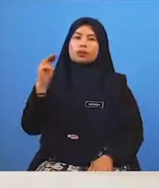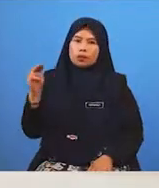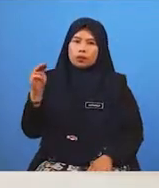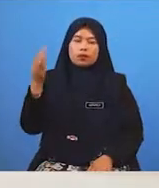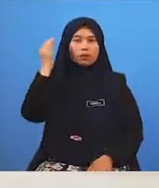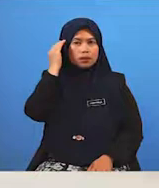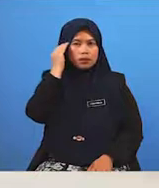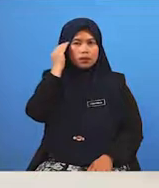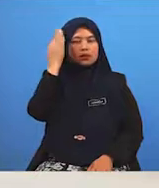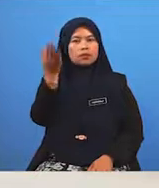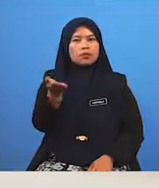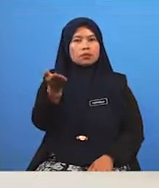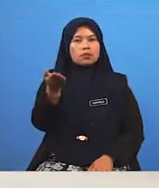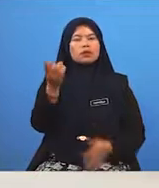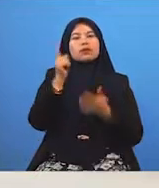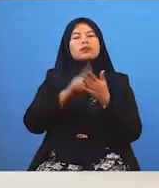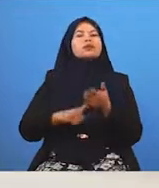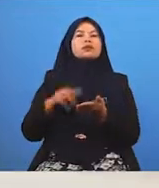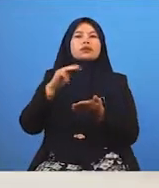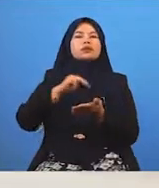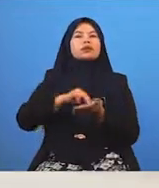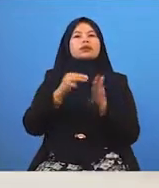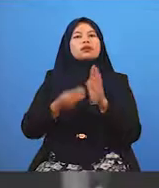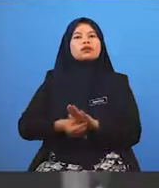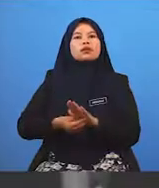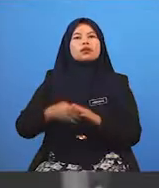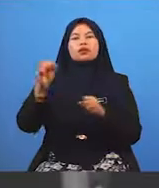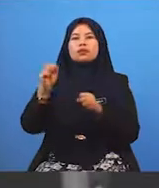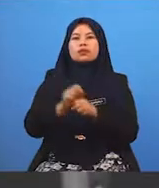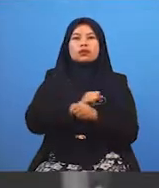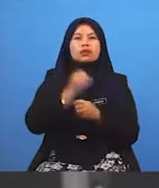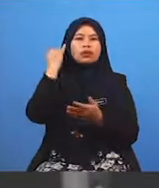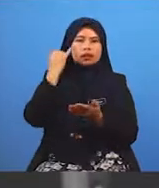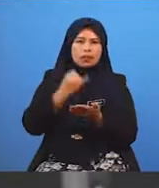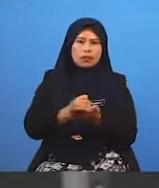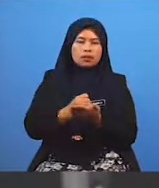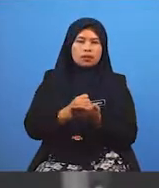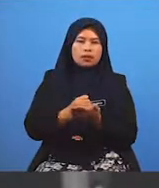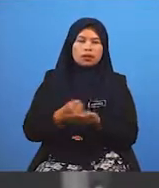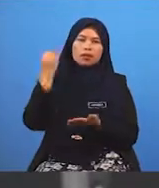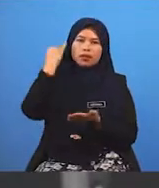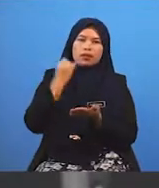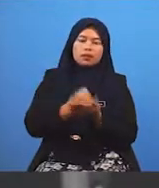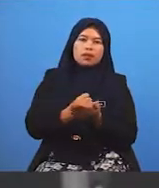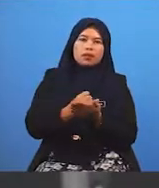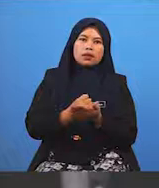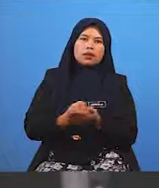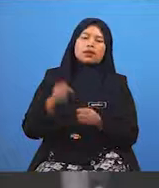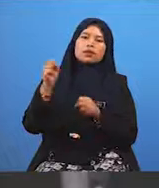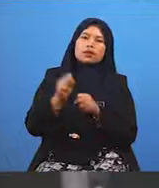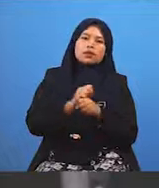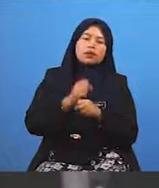kamu apakah yang dimasukkan dengan sempurna iman? Iman yang sempurna akan